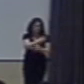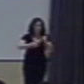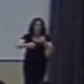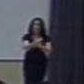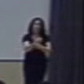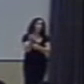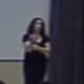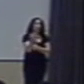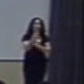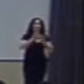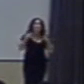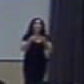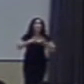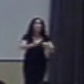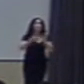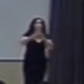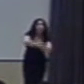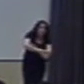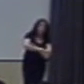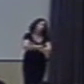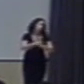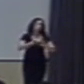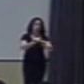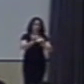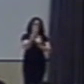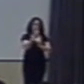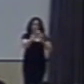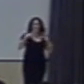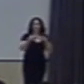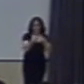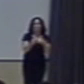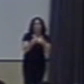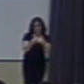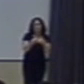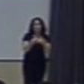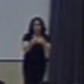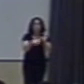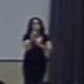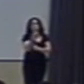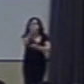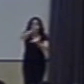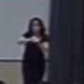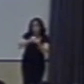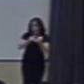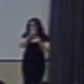fent a internet és utilitzar el correu electrònic, després cercar informació,